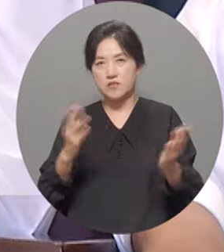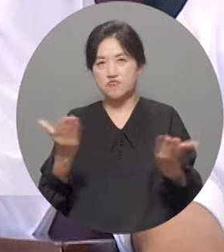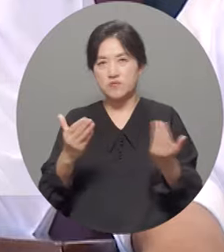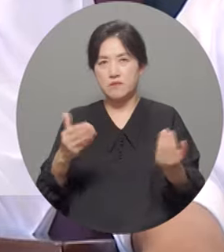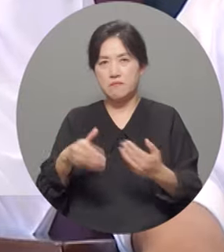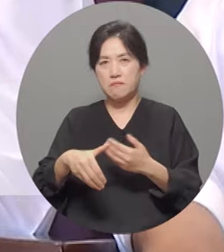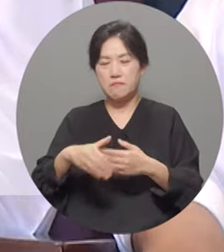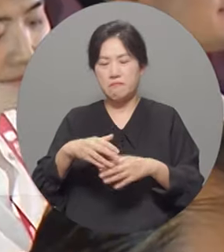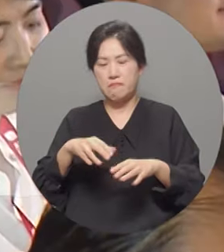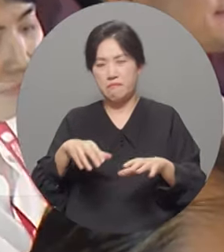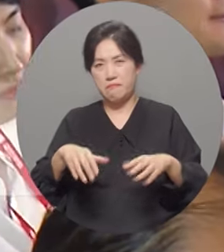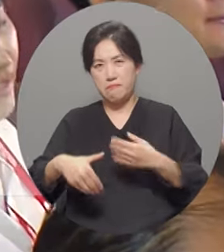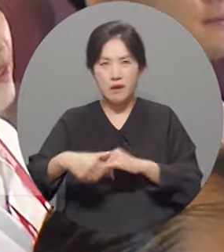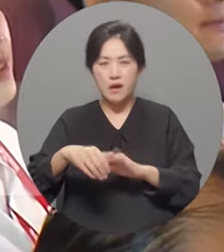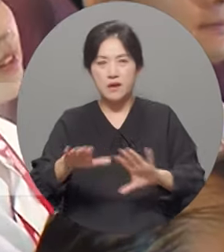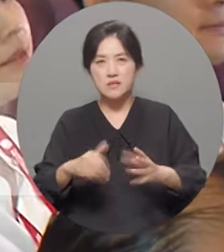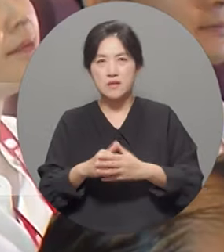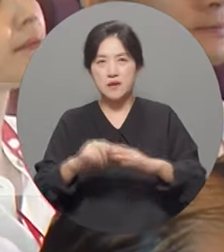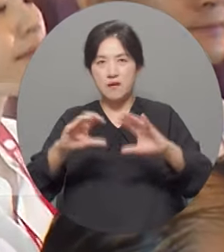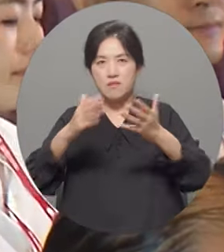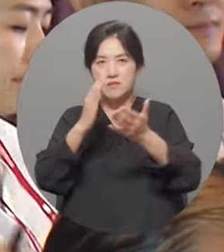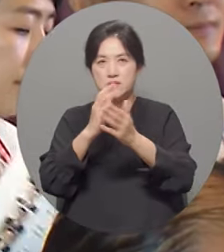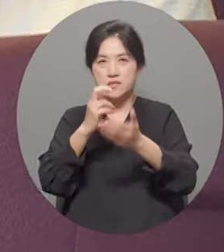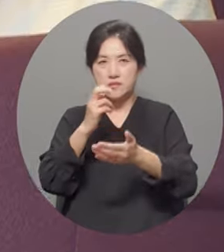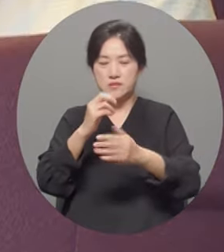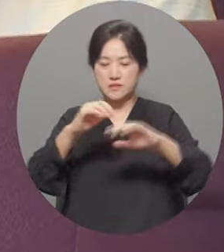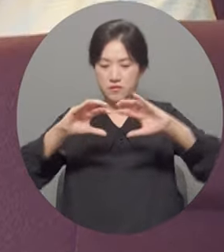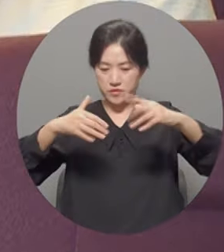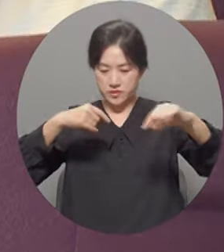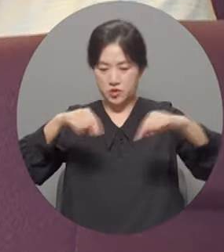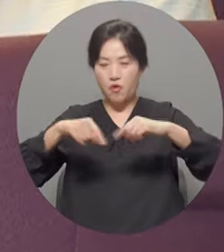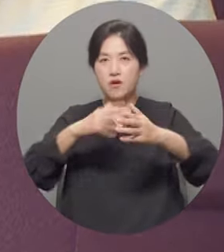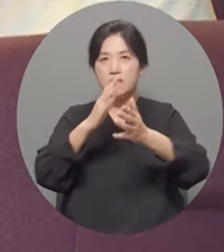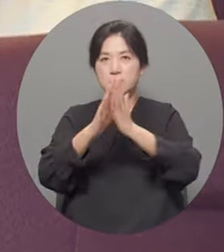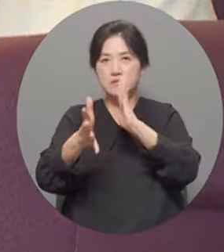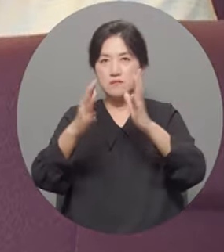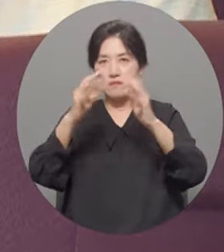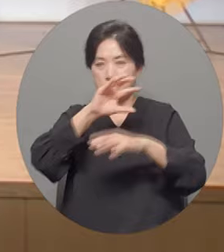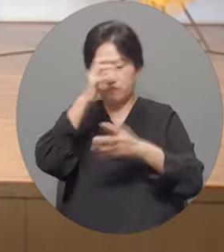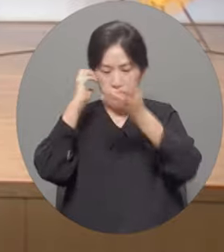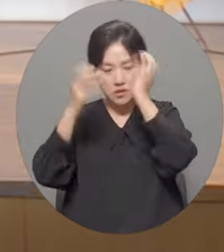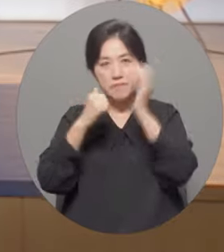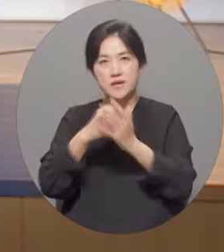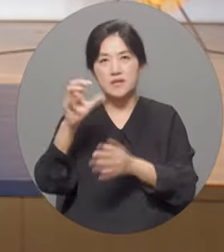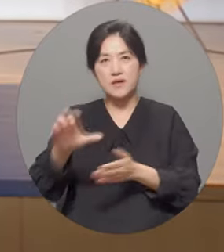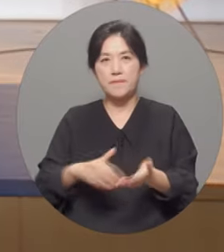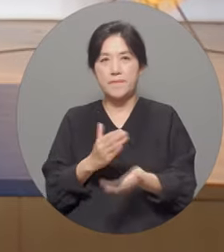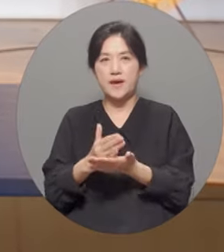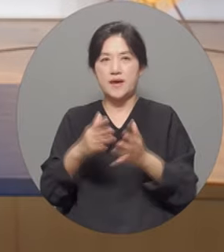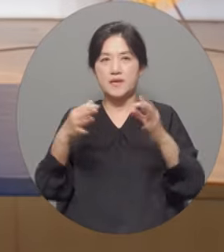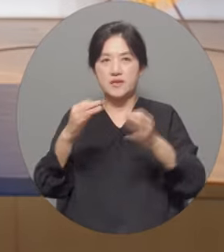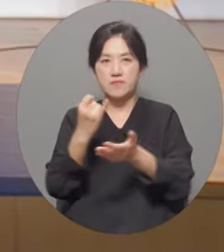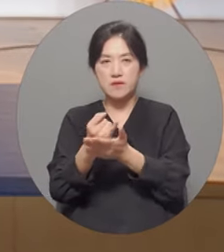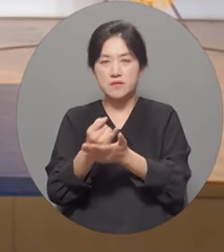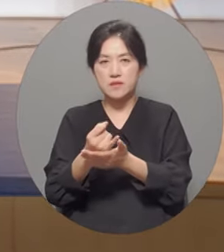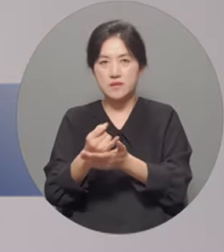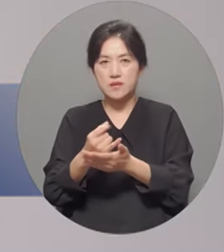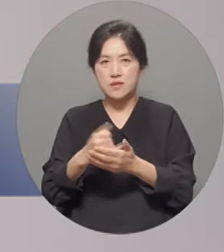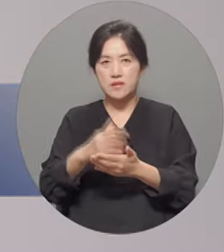마비되고 헌정 질서가 어지럽혀지는 일을 되풀이하지 말아야 한다고 강조했습니다. 김건희 여사의